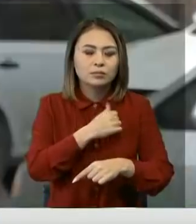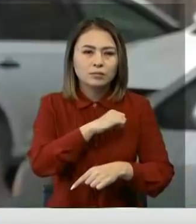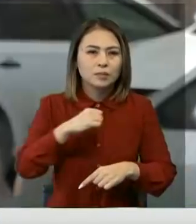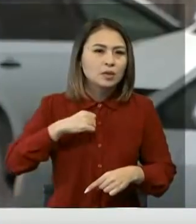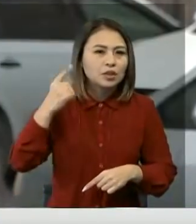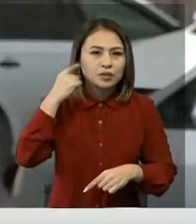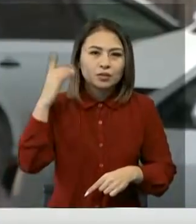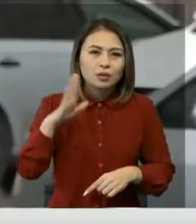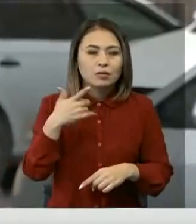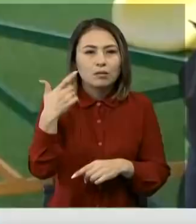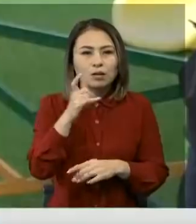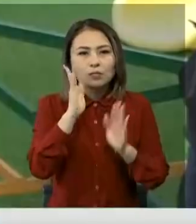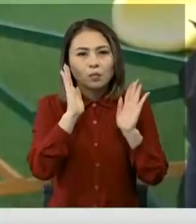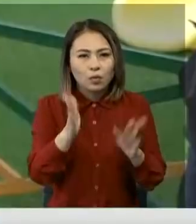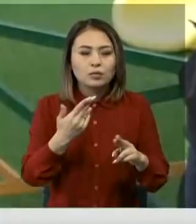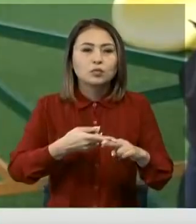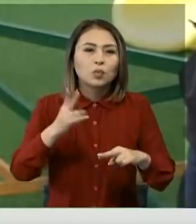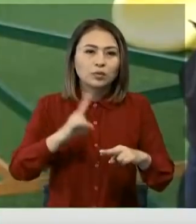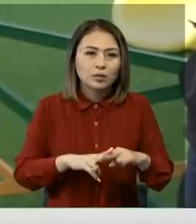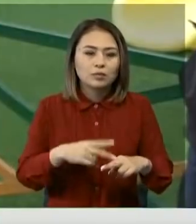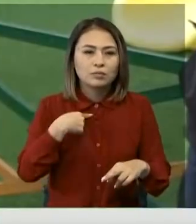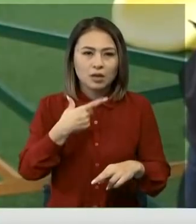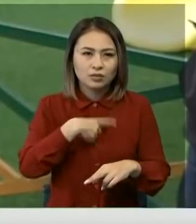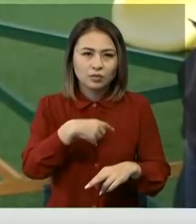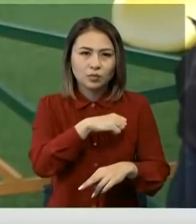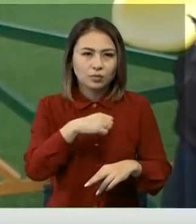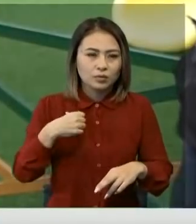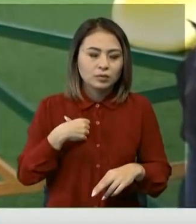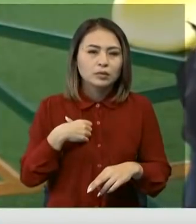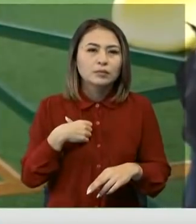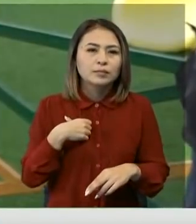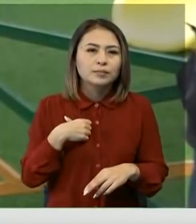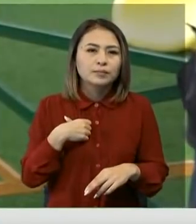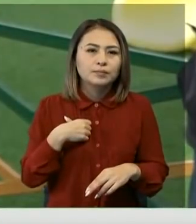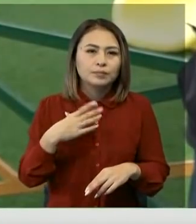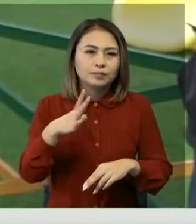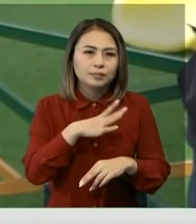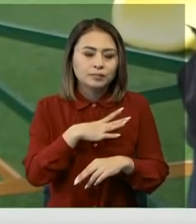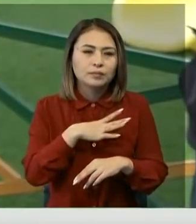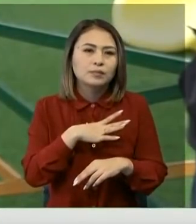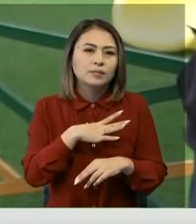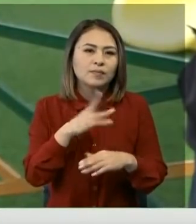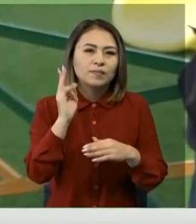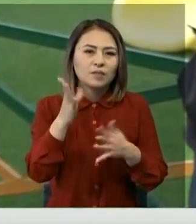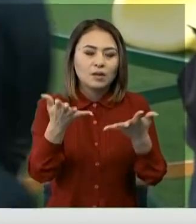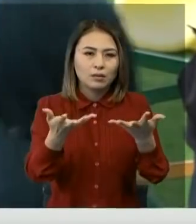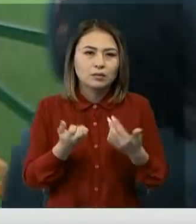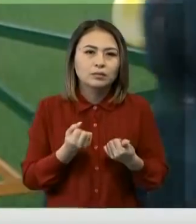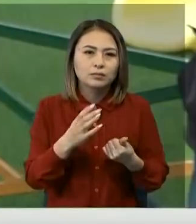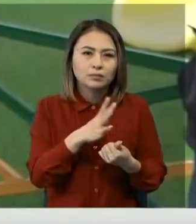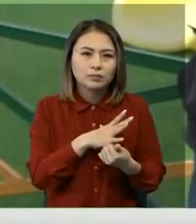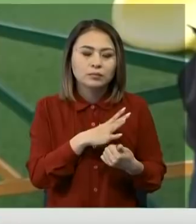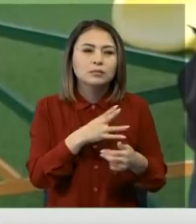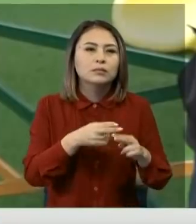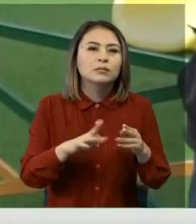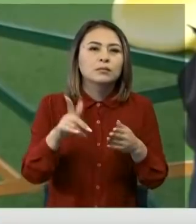жоқпын. Газ болатын болғаннан кейін лично өзім дольщик болдым. Квартираны алдым, ақша салдым. Мен